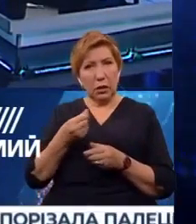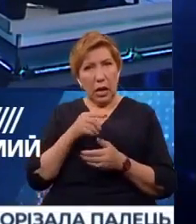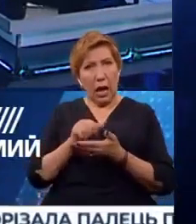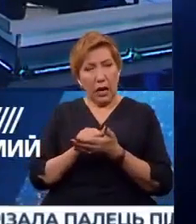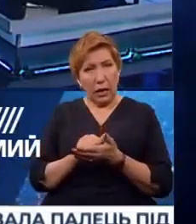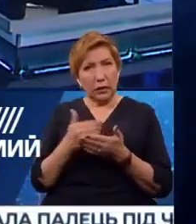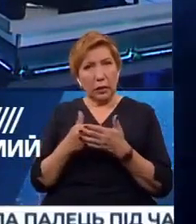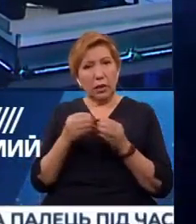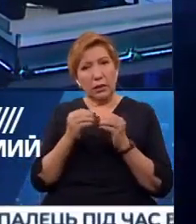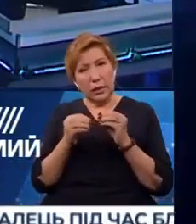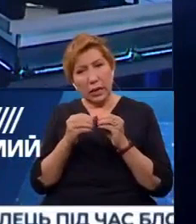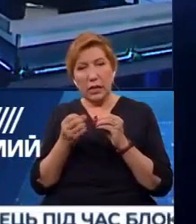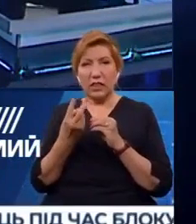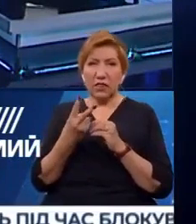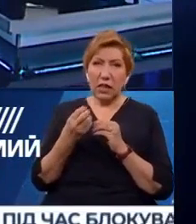плату, мінімум